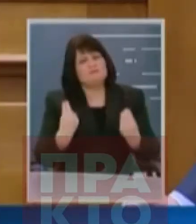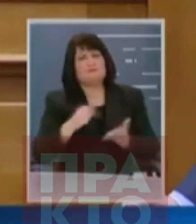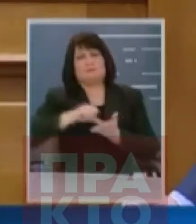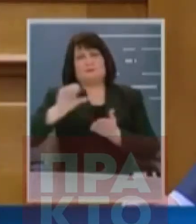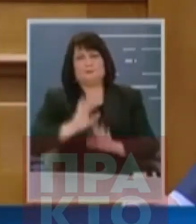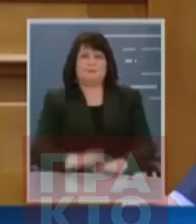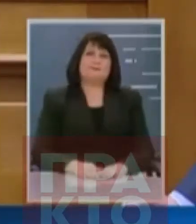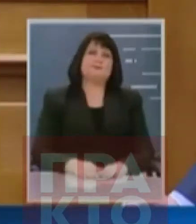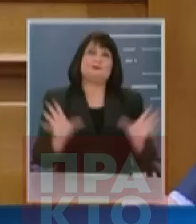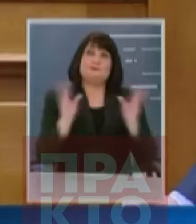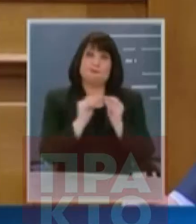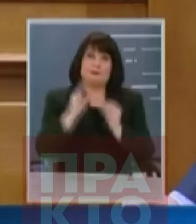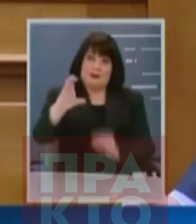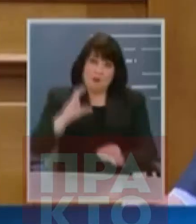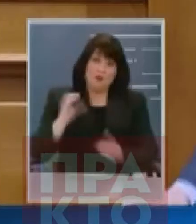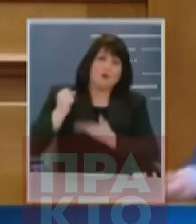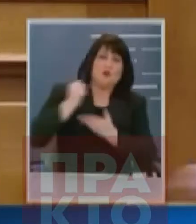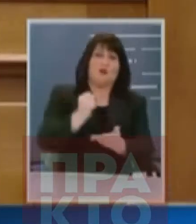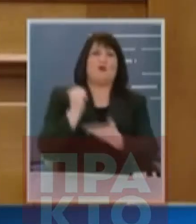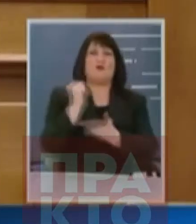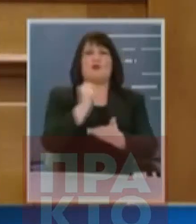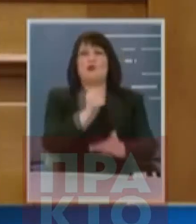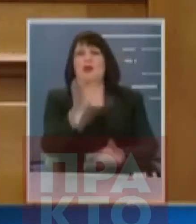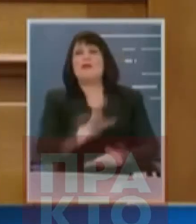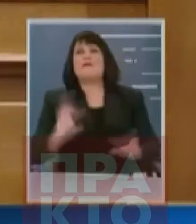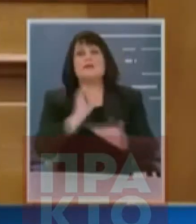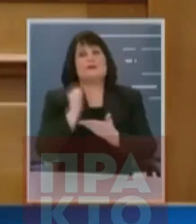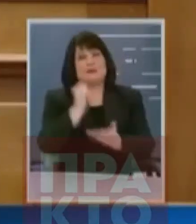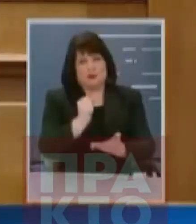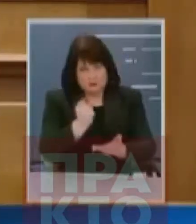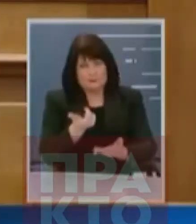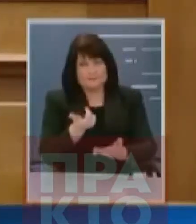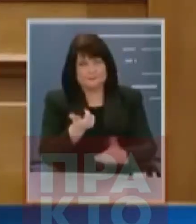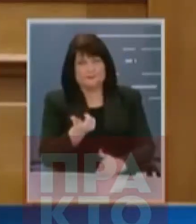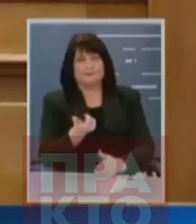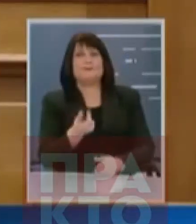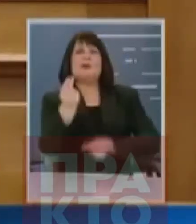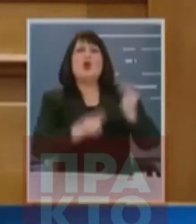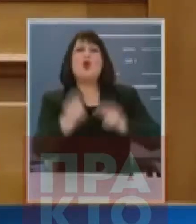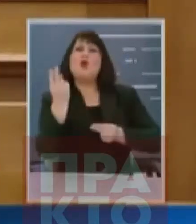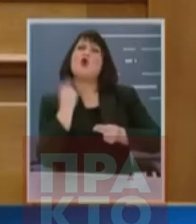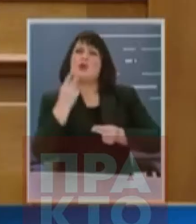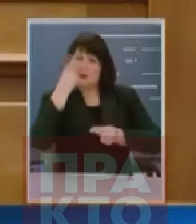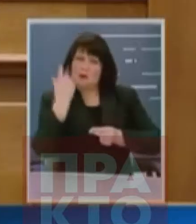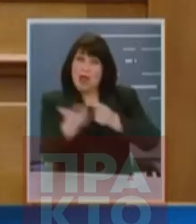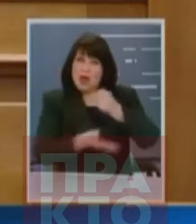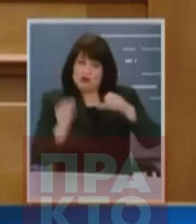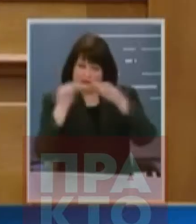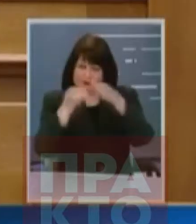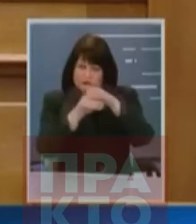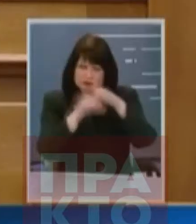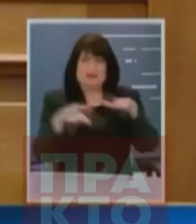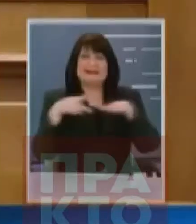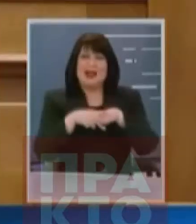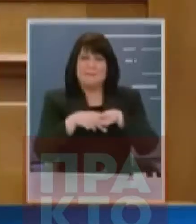το συνολικό ποσό των ενισχύσεων που πιστώθηκε στους λογαριασμούς των δικαιούχων αγροτών σε